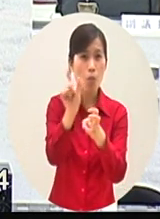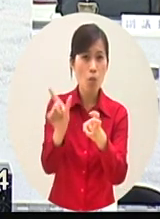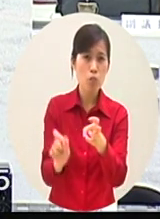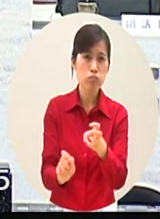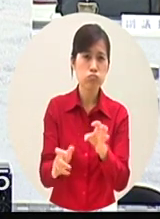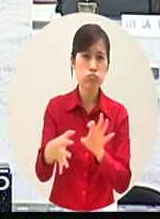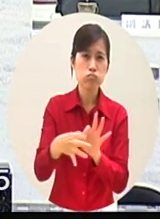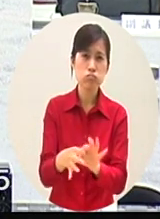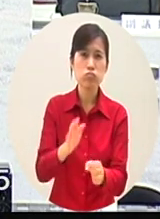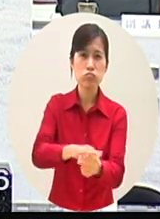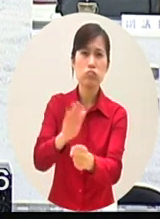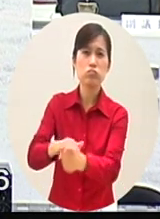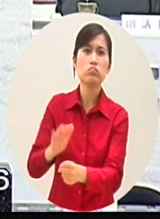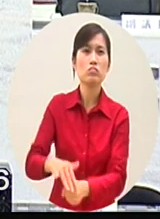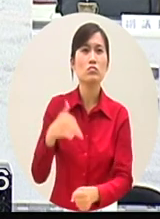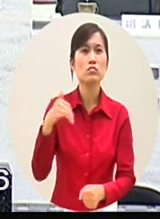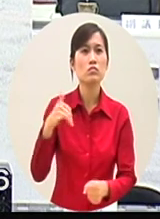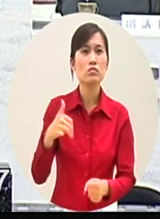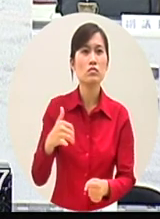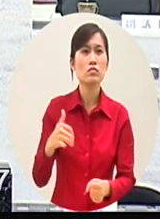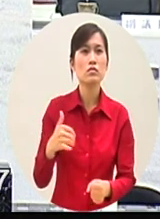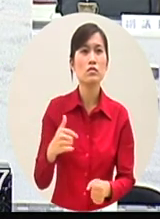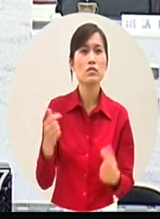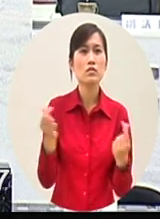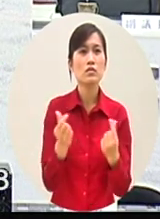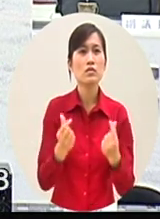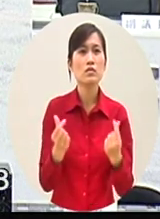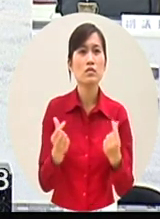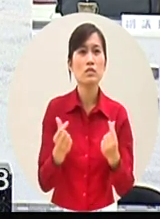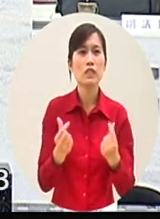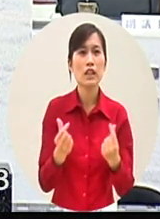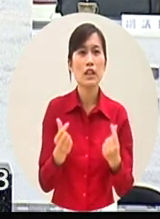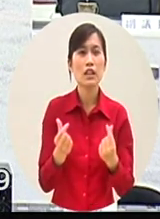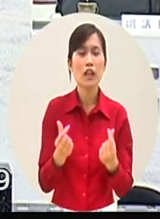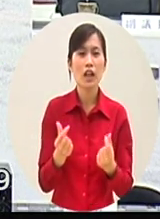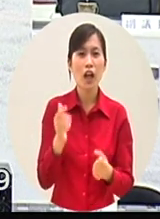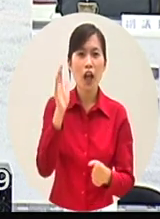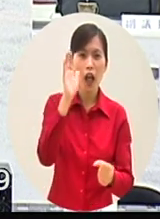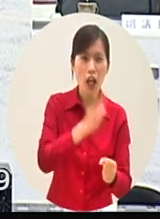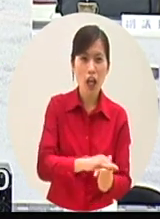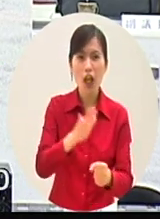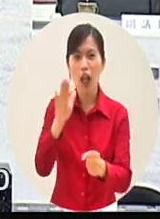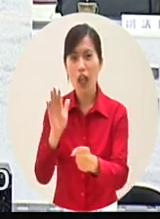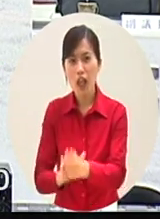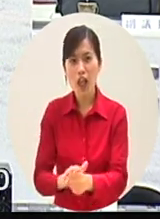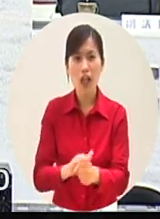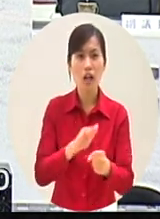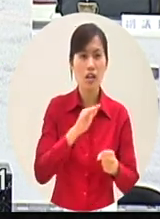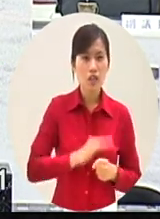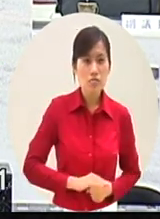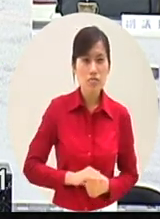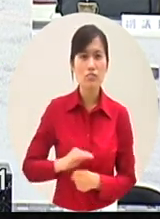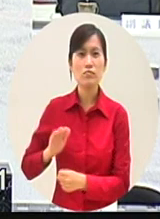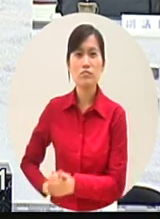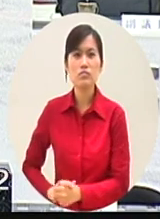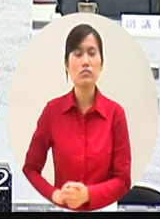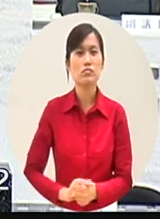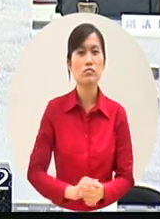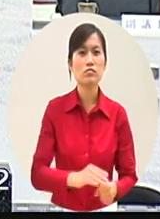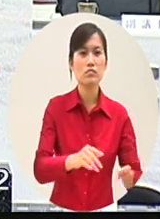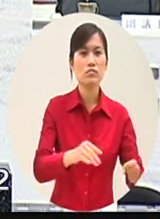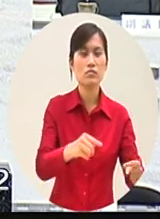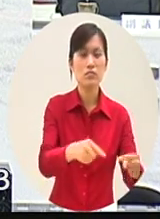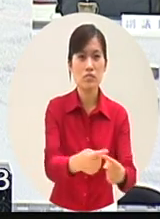空无头。你就像迄大，像迄大锅一个一扎一扎，恐慌完一扎一扎尔。 那个我先报